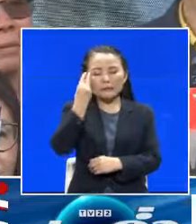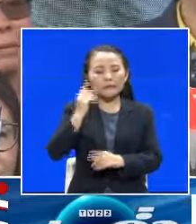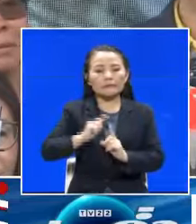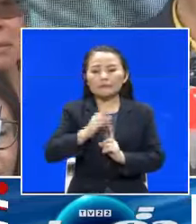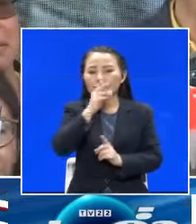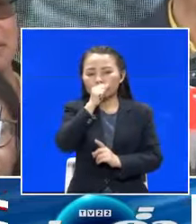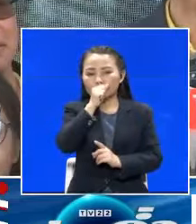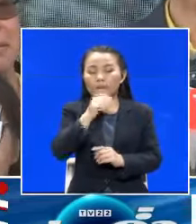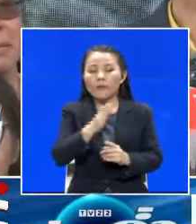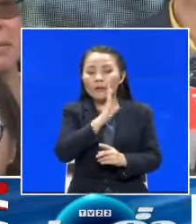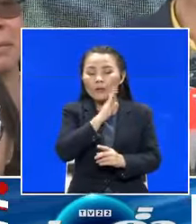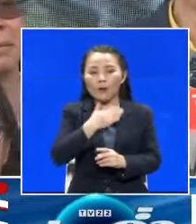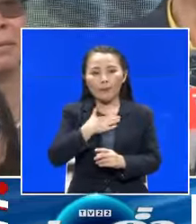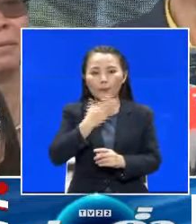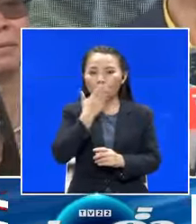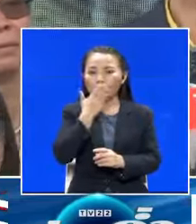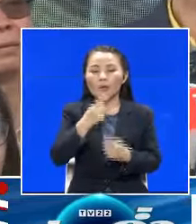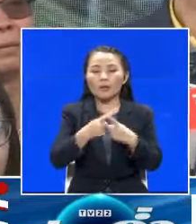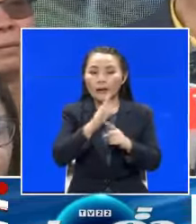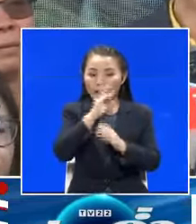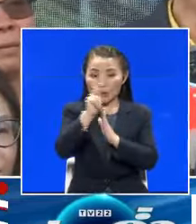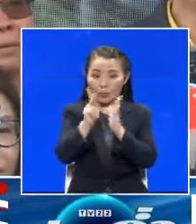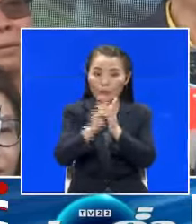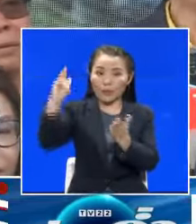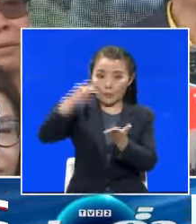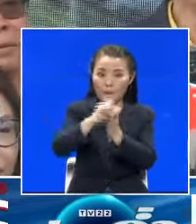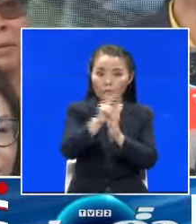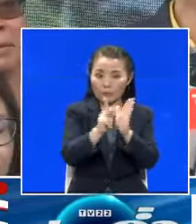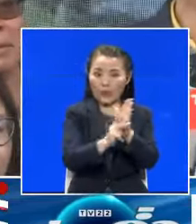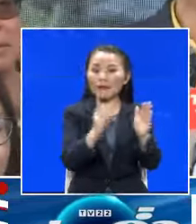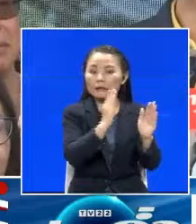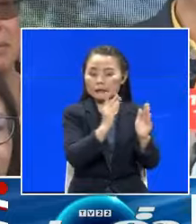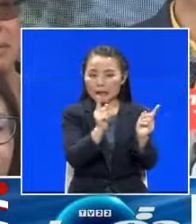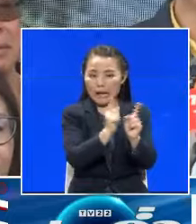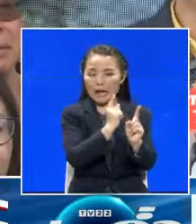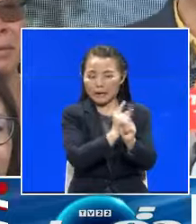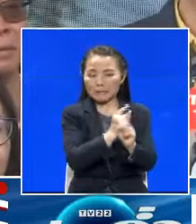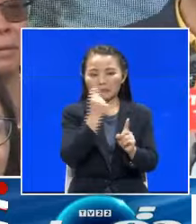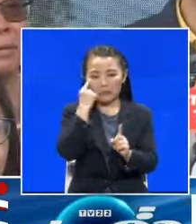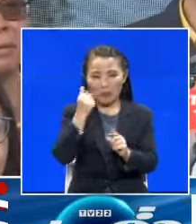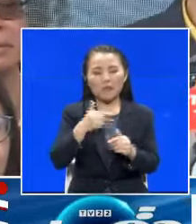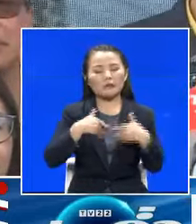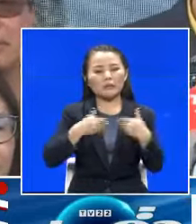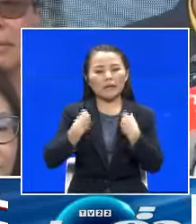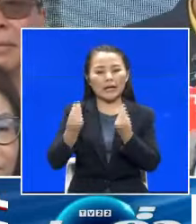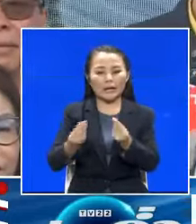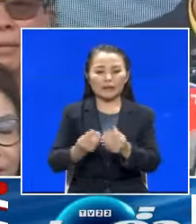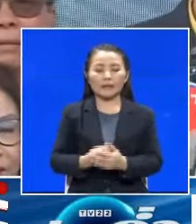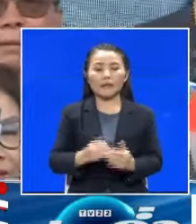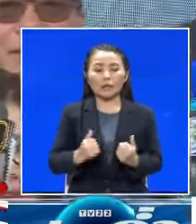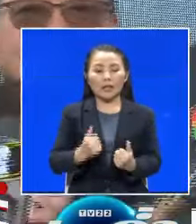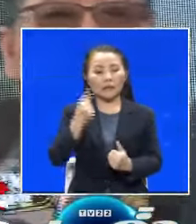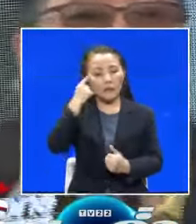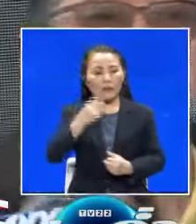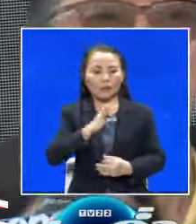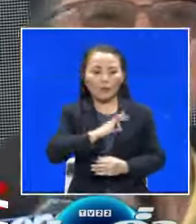งสิ้นถ้ากลับเข้ามาตามกระบวนการกฎหมายและทุกอย่างถูกต้องก็เป็นเรื่องที่น่ายินดีค่ะ อีกคนหนึ่งที่ออกมาแสดงความคิดเห็